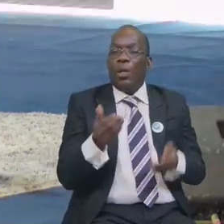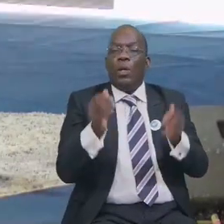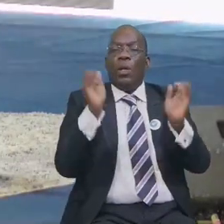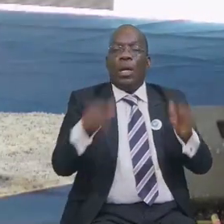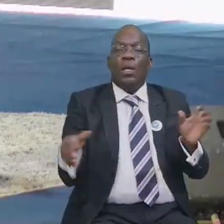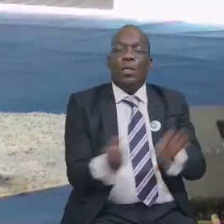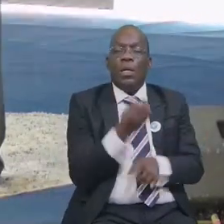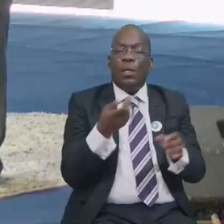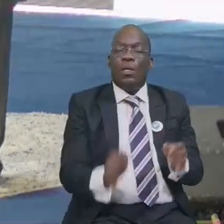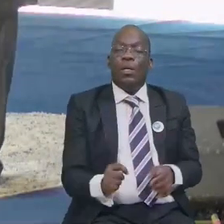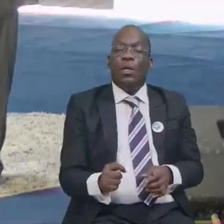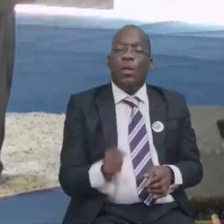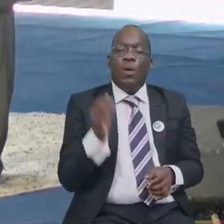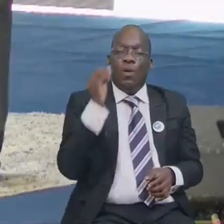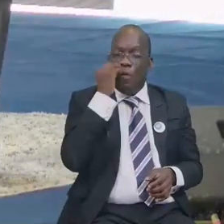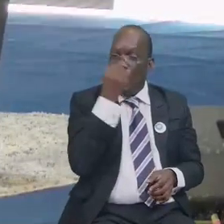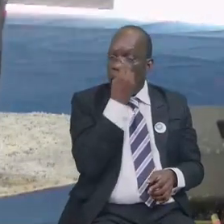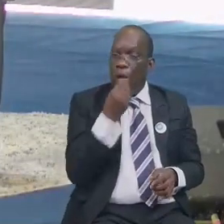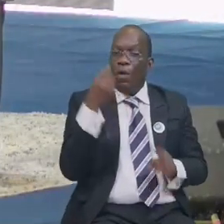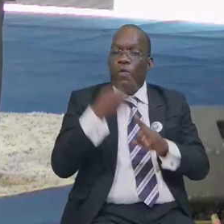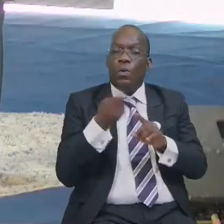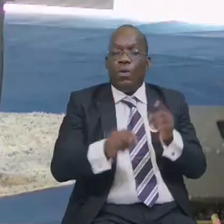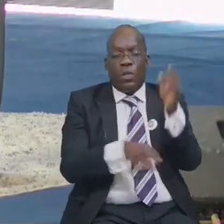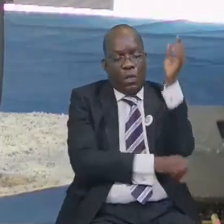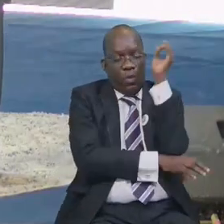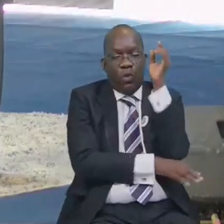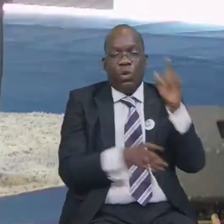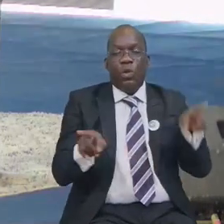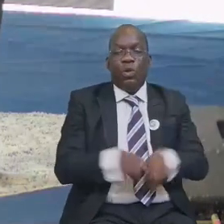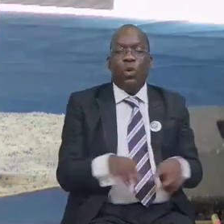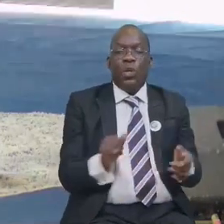arracher ça, de la fleur depuis la racine, pour